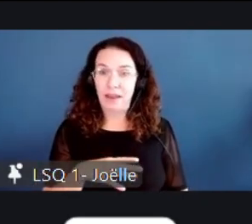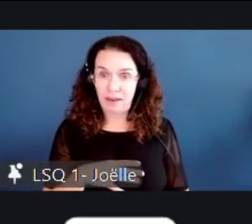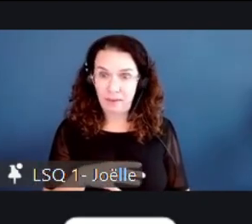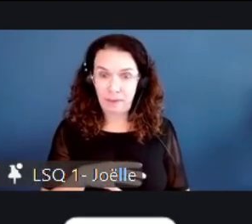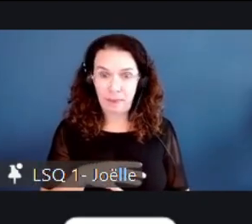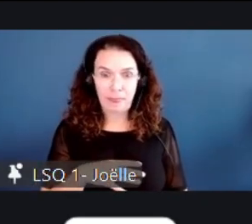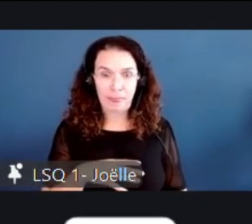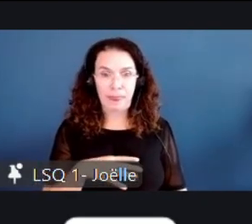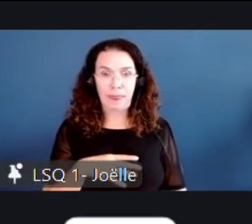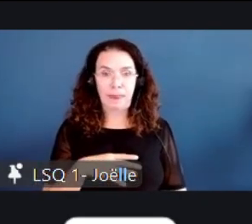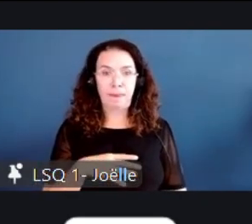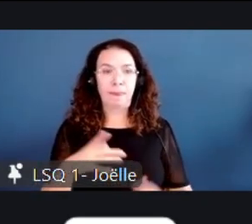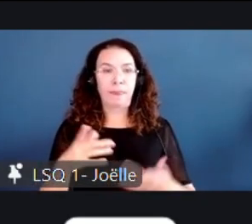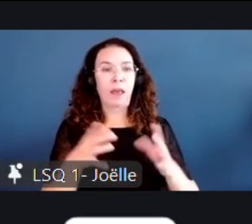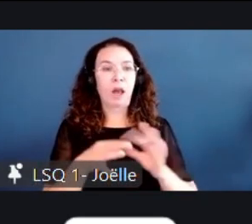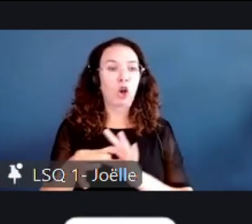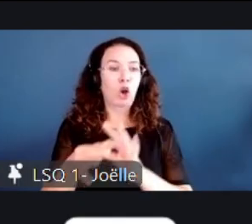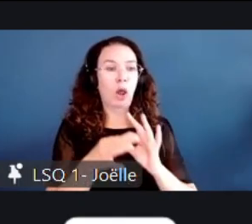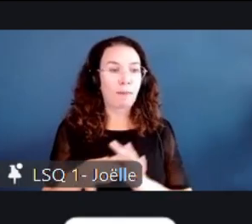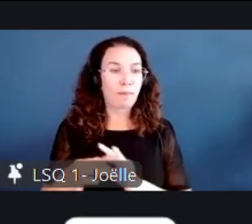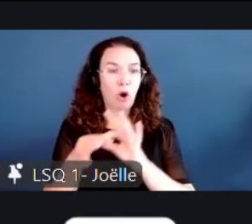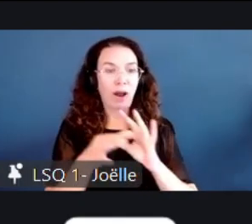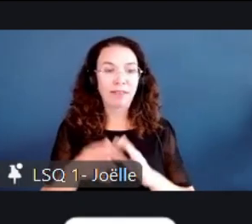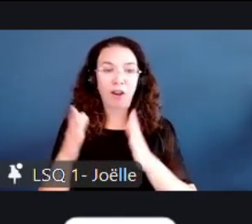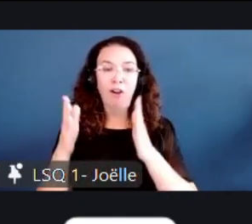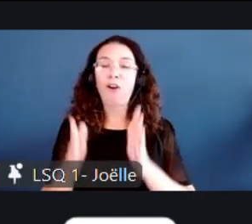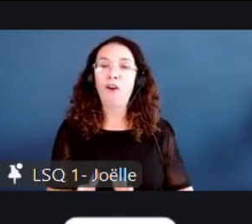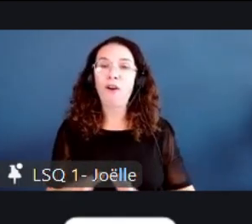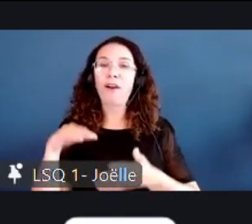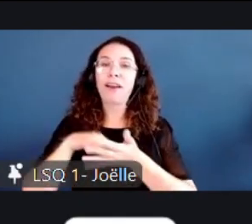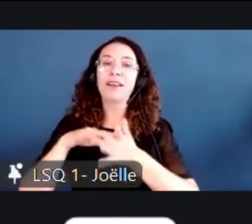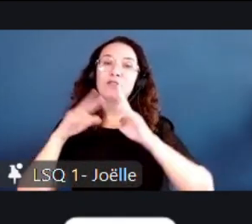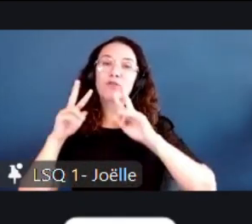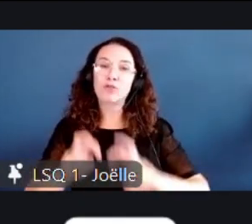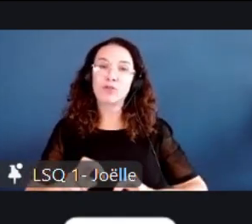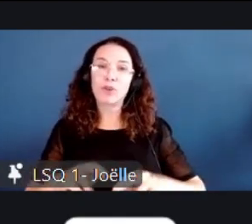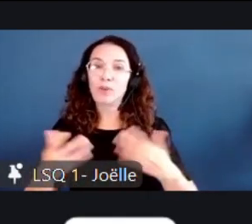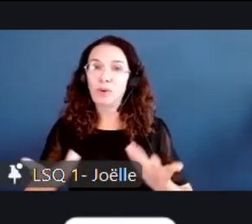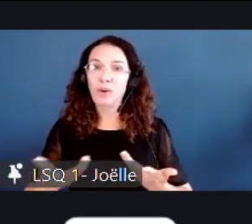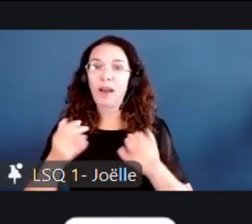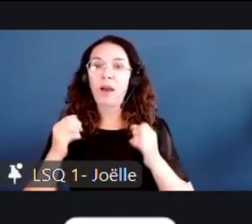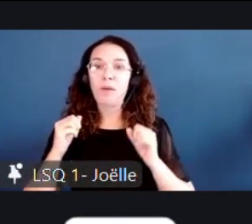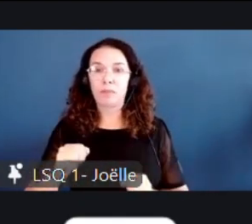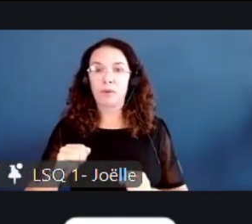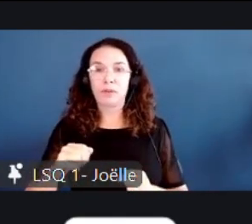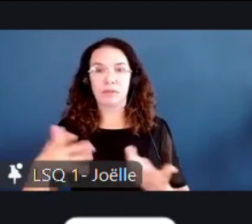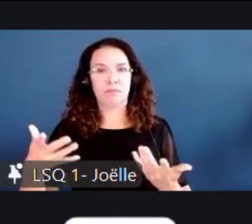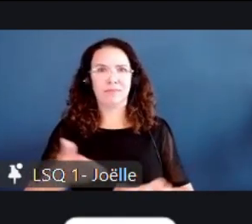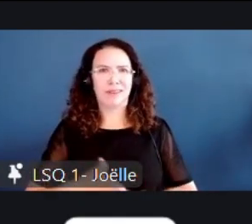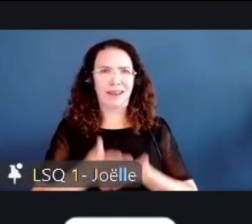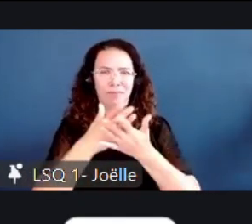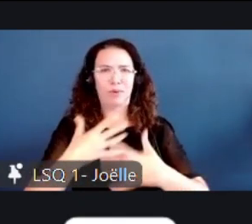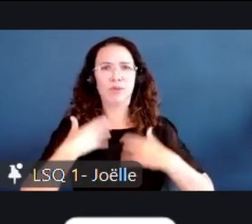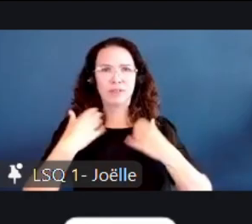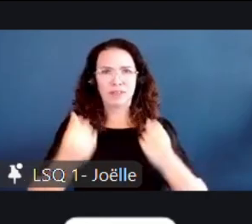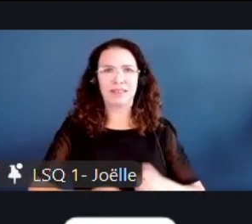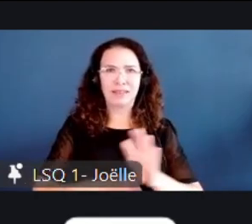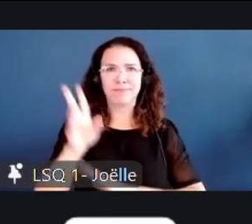Schenck et ses collaboratrices suggère que ceci mènerait à des pires aboutissements en matière de